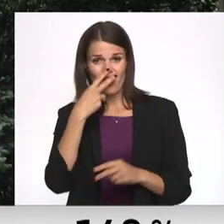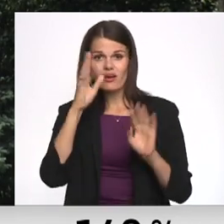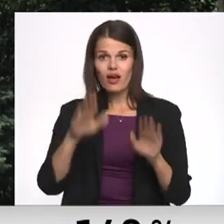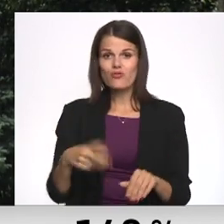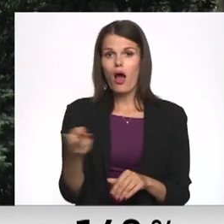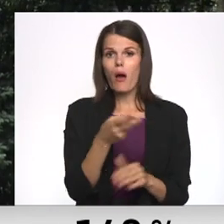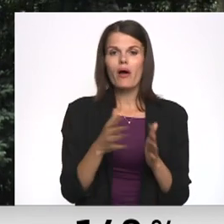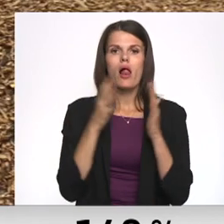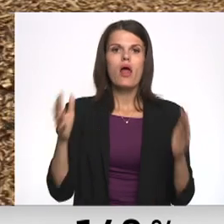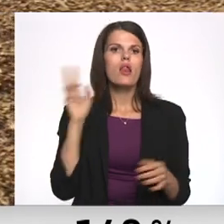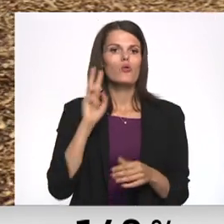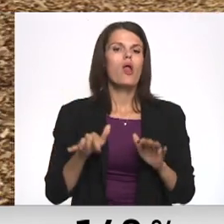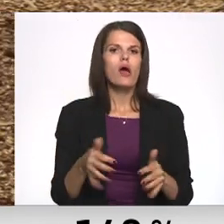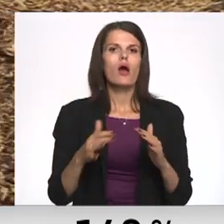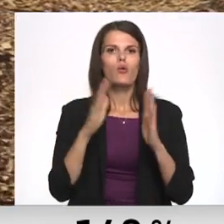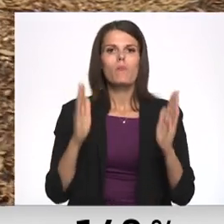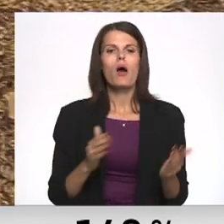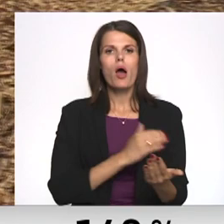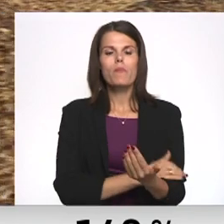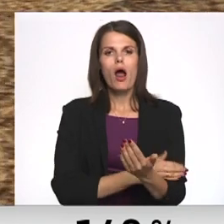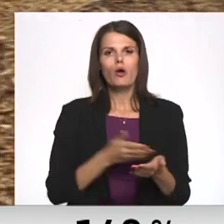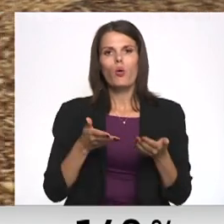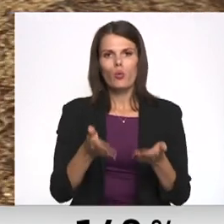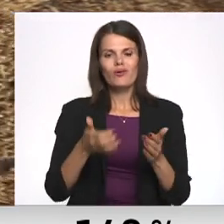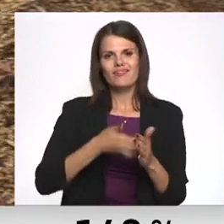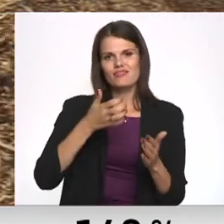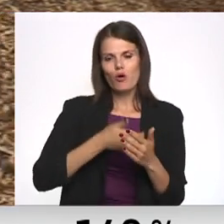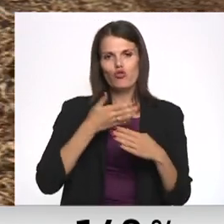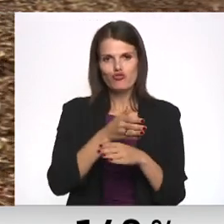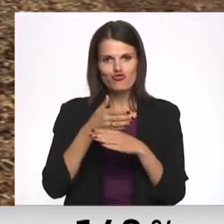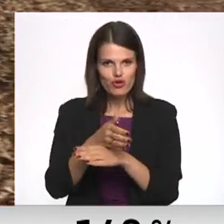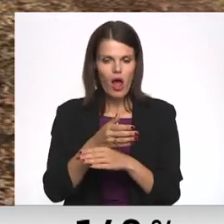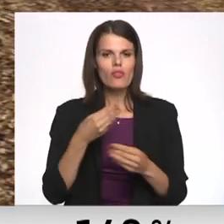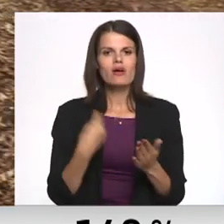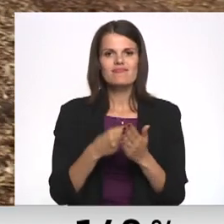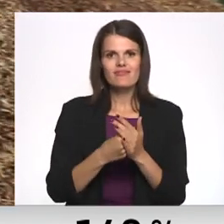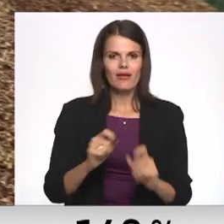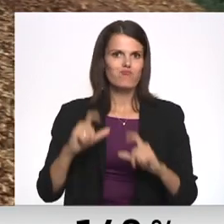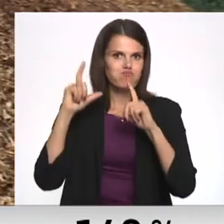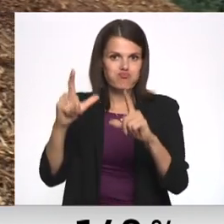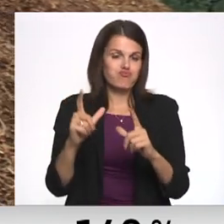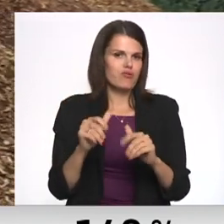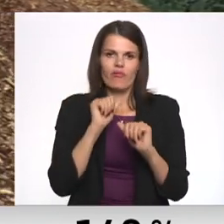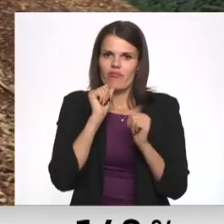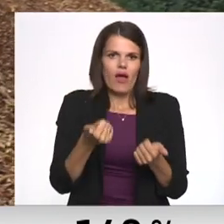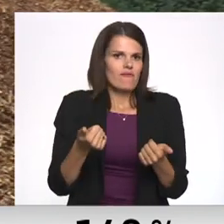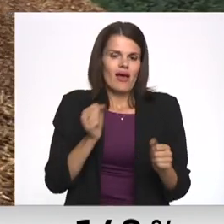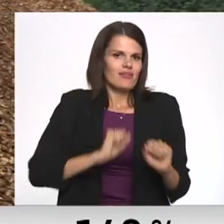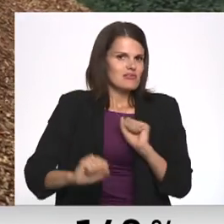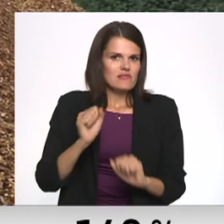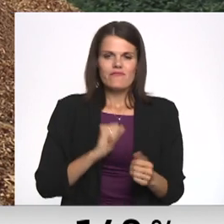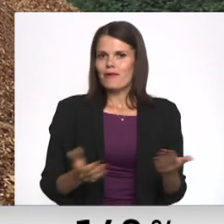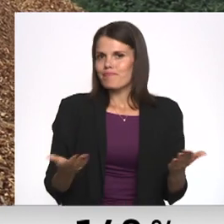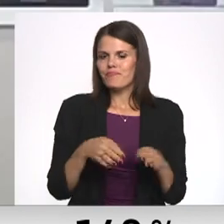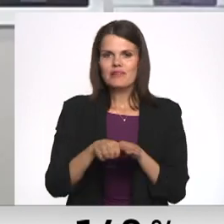abās lielākajās Jūrmalas katlumājās, kā kurināmais tiek izmantots šķelda, apkuras tarifu lēciens bijis neizbēgams. Ja mēs salīdzinām